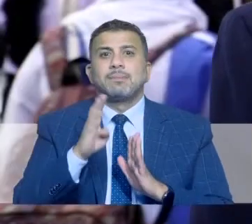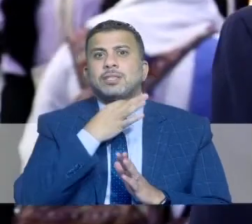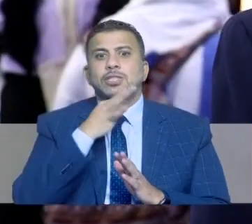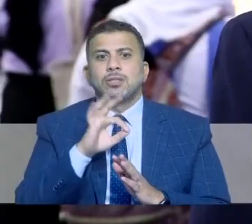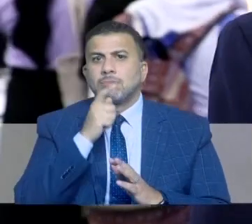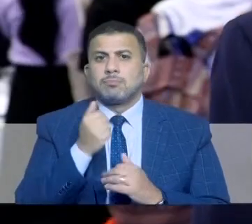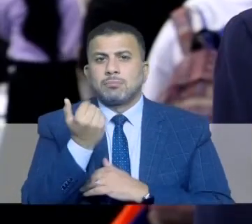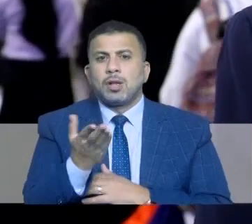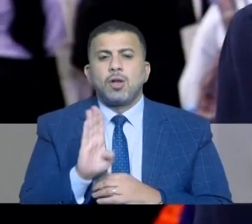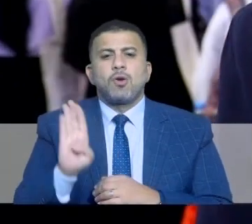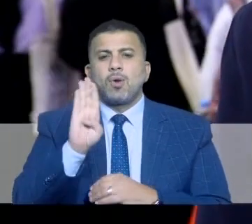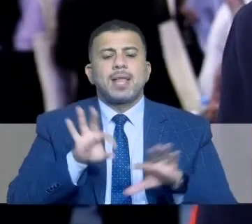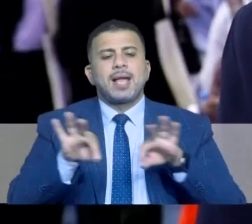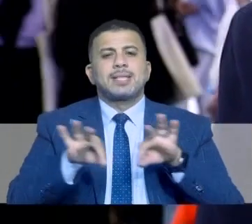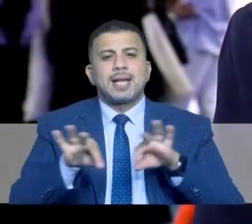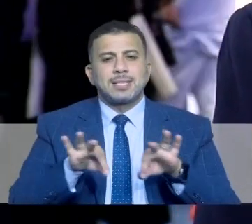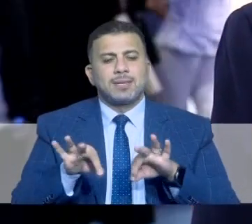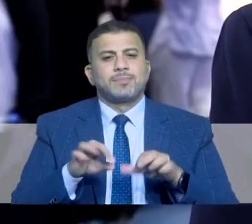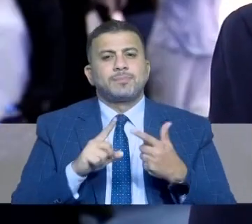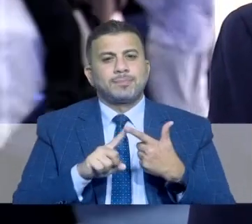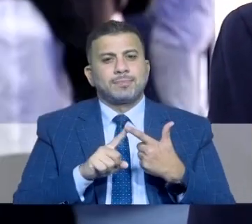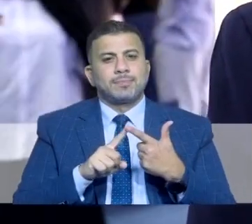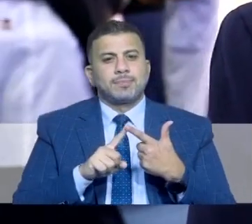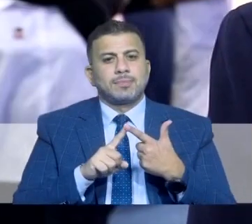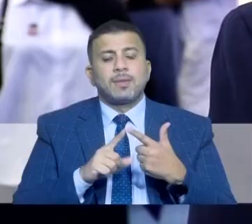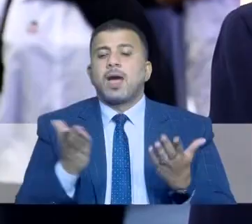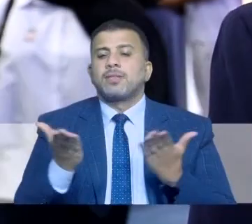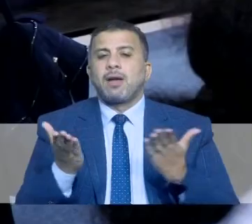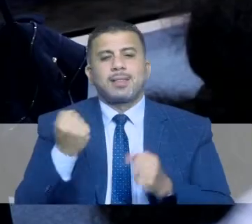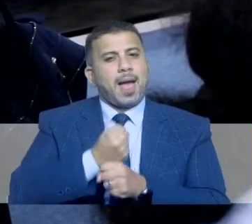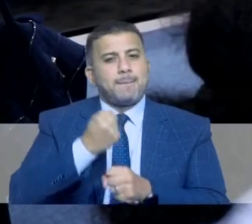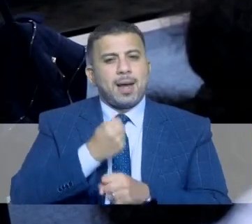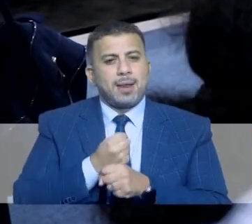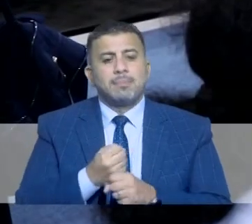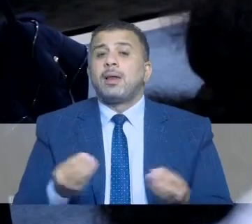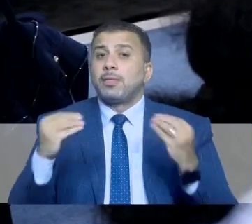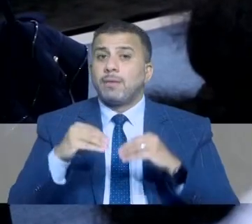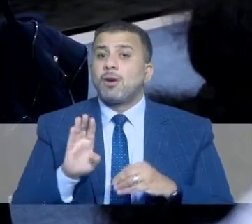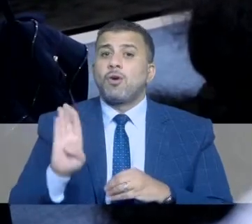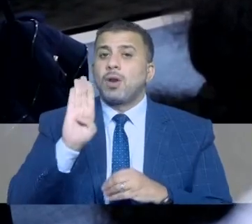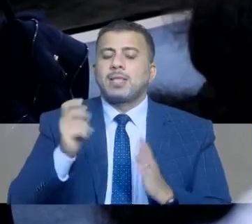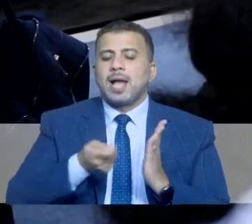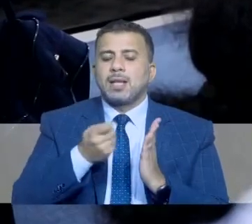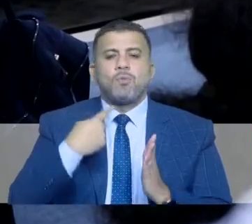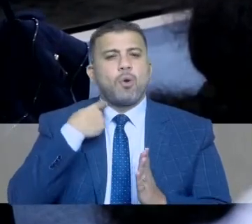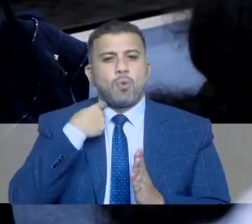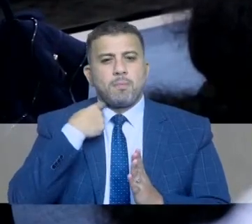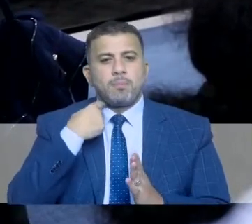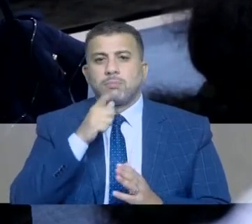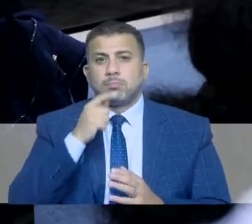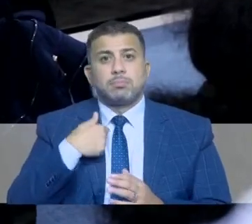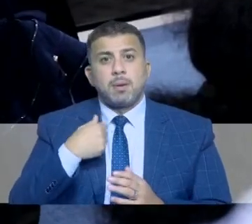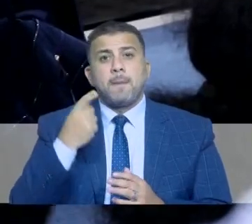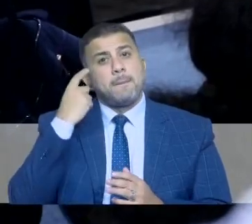تم طرحها في كلية الهندسة وكلية إدارة الأعمال، بالإضافة إلى كلية الأداب والعلوم. طبعاً نحن